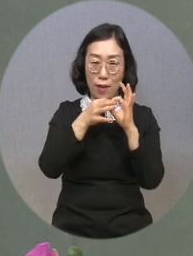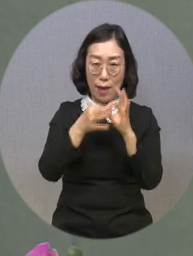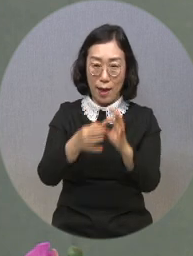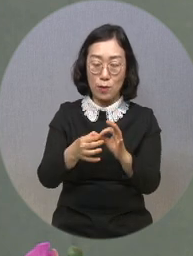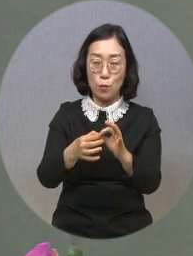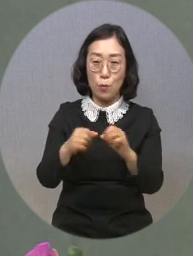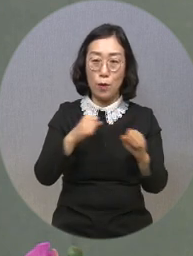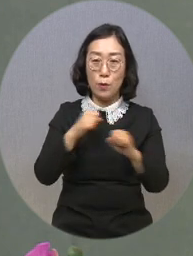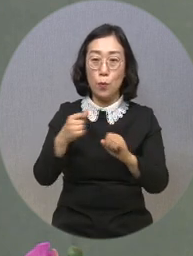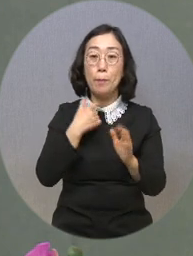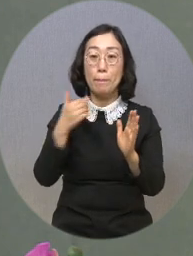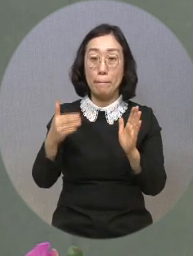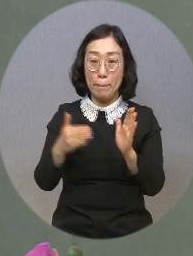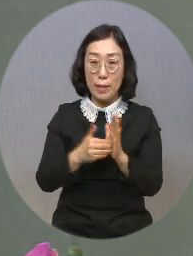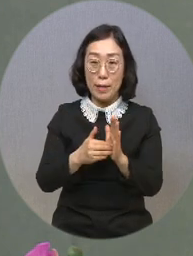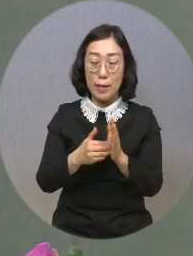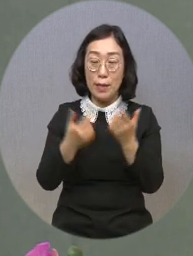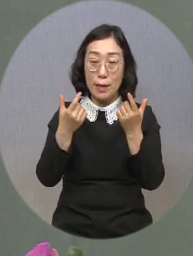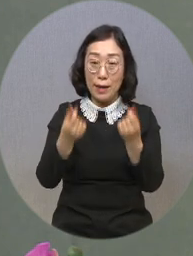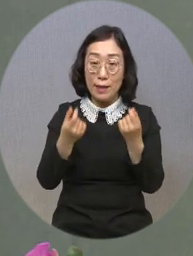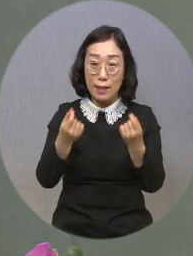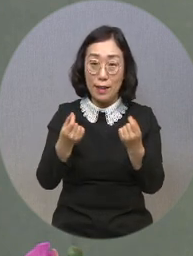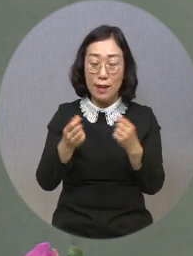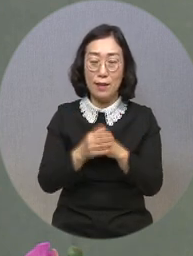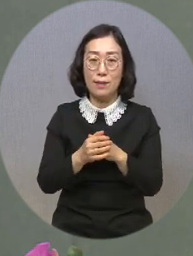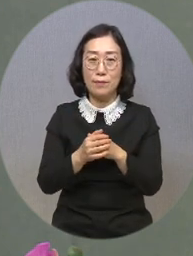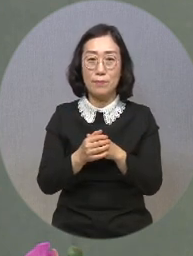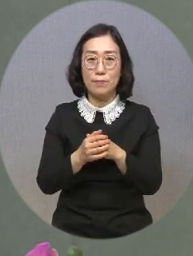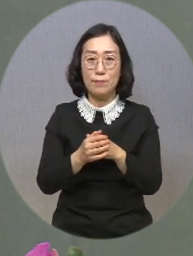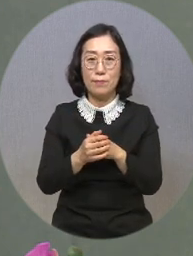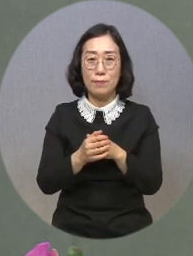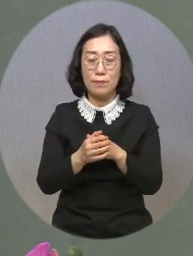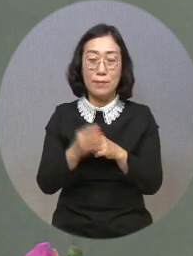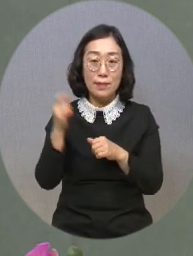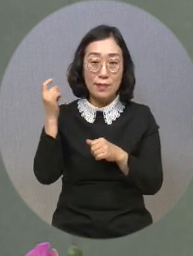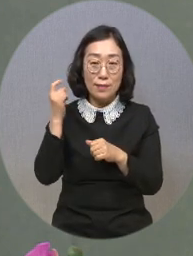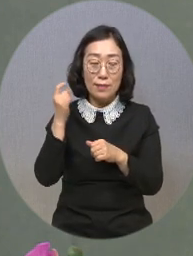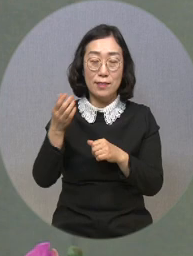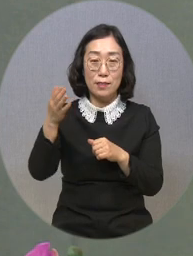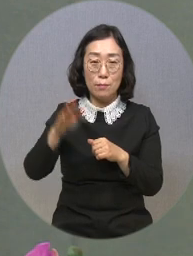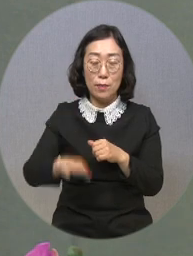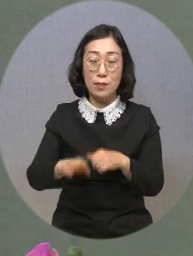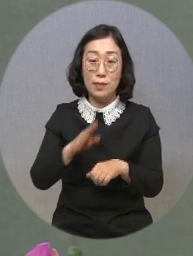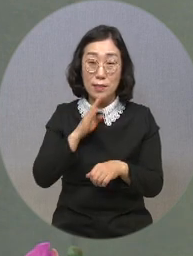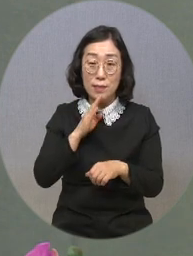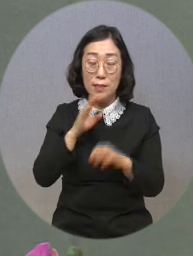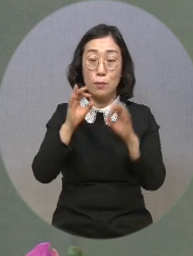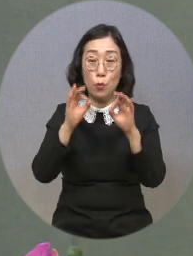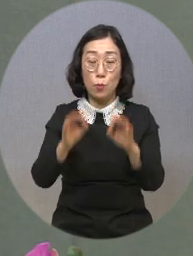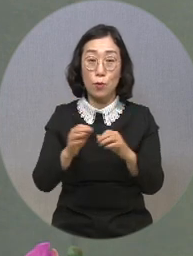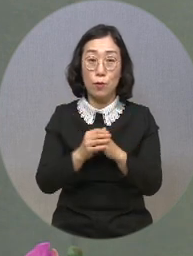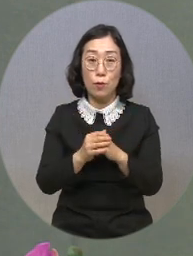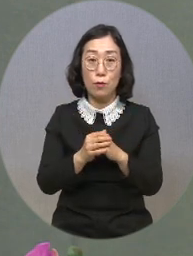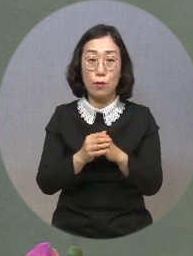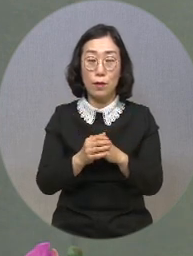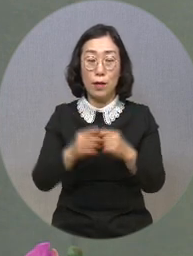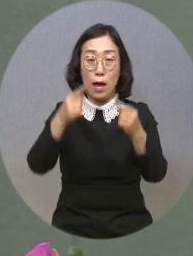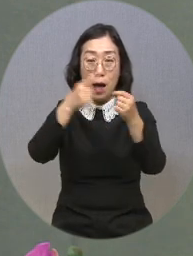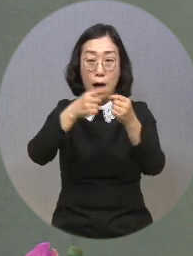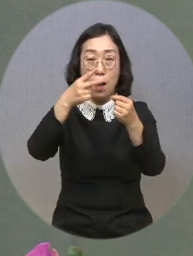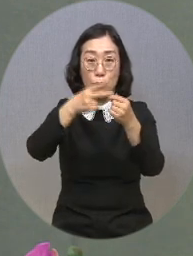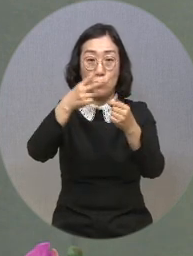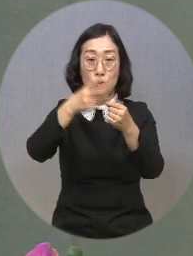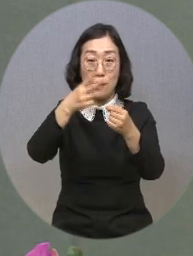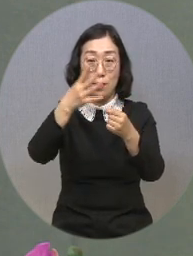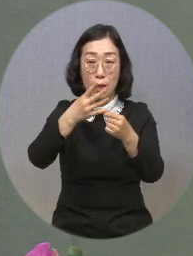계셨던 의원 생활인 것 같다 이런 생각이 언뜻 들었지만 사실 알고 보면 사선